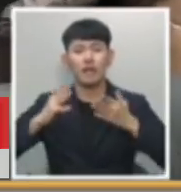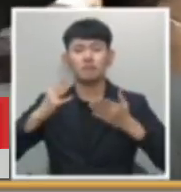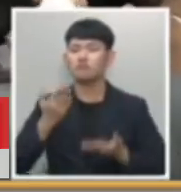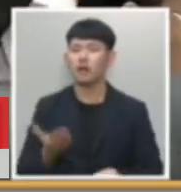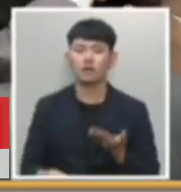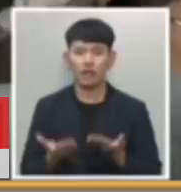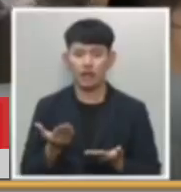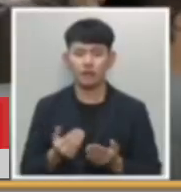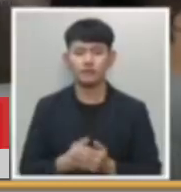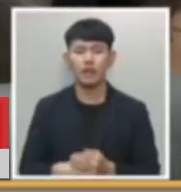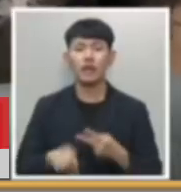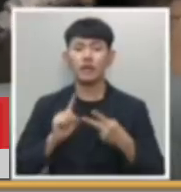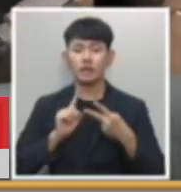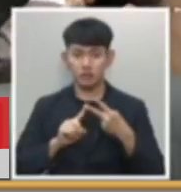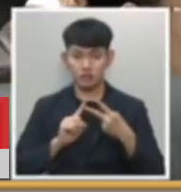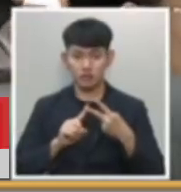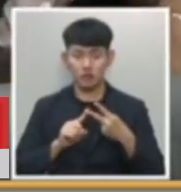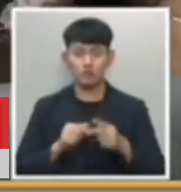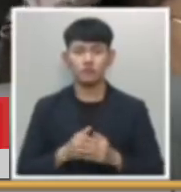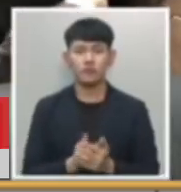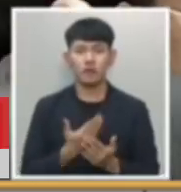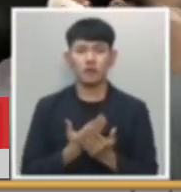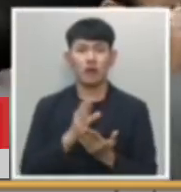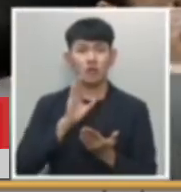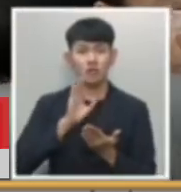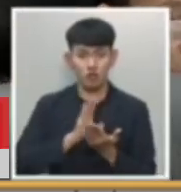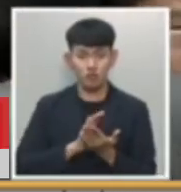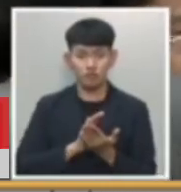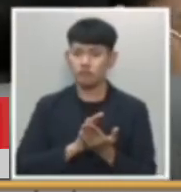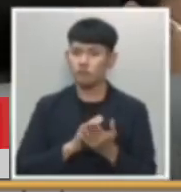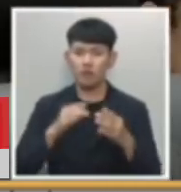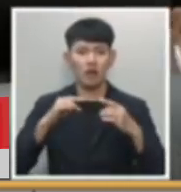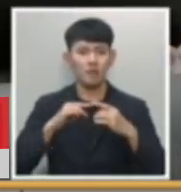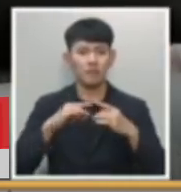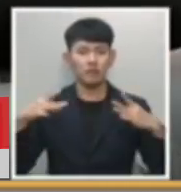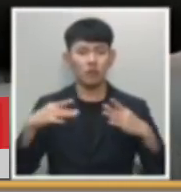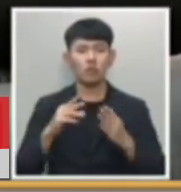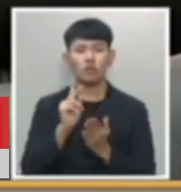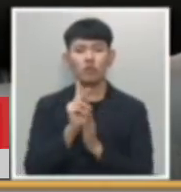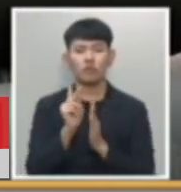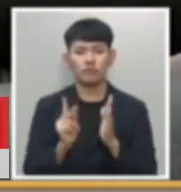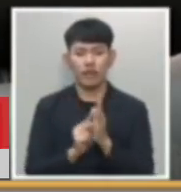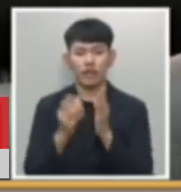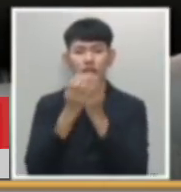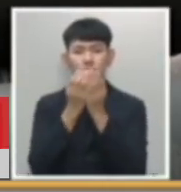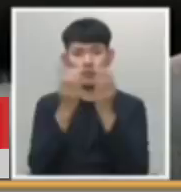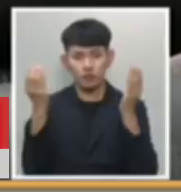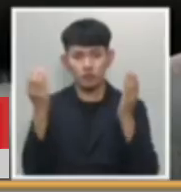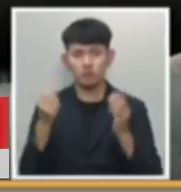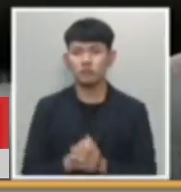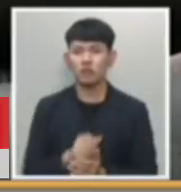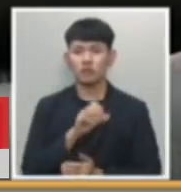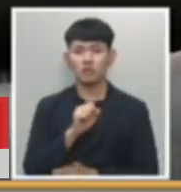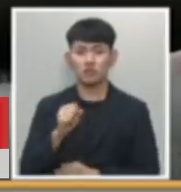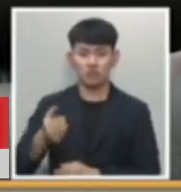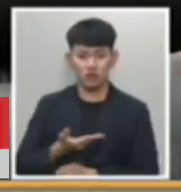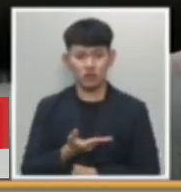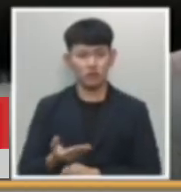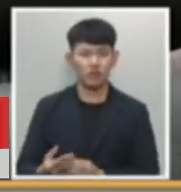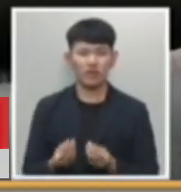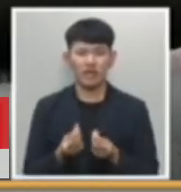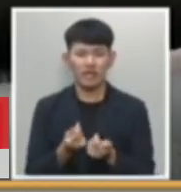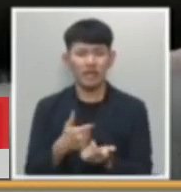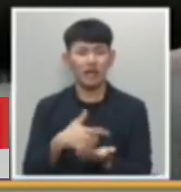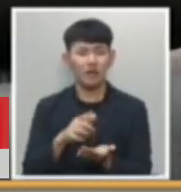เรื่องที่สองครับในการจัดทำงบประมาณไม่เป็นไปตามบทบัญญัติของรัฐธรรมนูญเพื่อนสมาชิกได้ให้รายละเอียดไปผมขอ